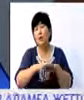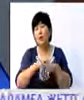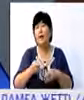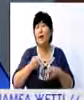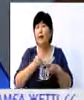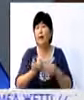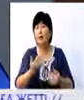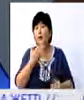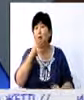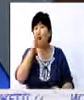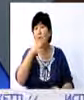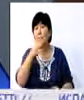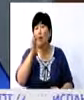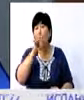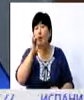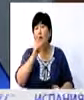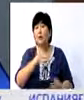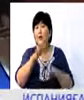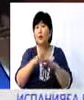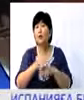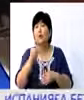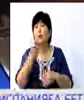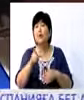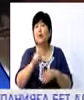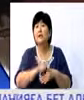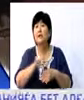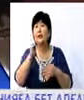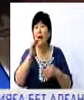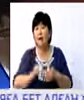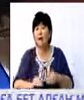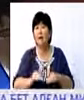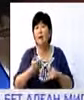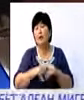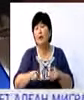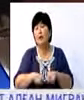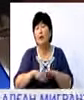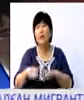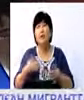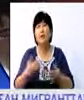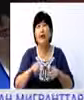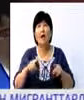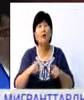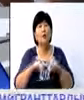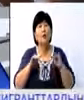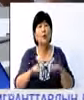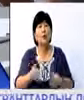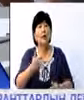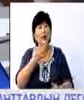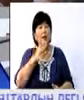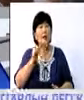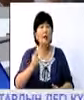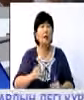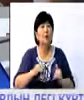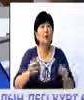етті. Соңғы 5 жылда мұнайдан түсетін салық 3 есеге азайған. Аймақ басшысы тығырықтан шығу үшін салаға жаңа технологиялар енгізіп, экспорттық әлеуетті